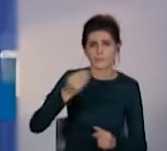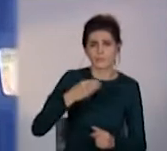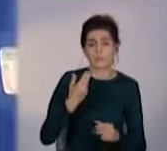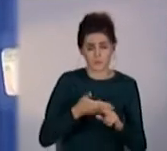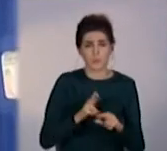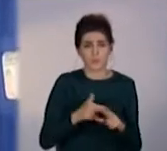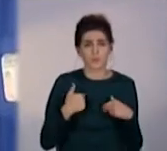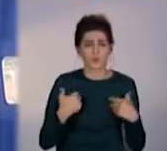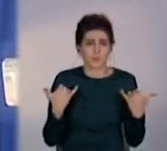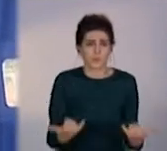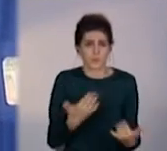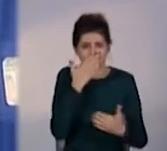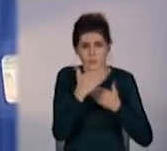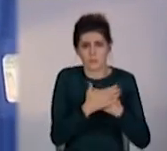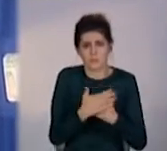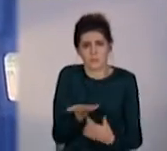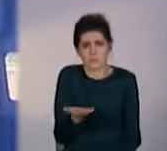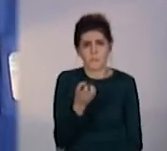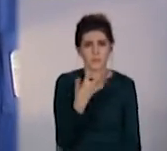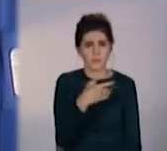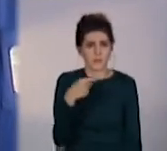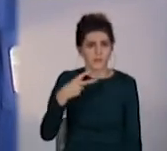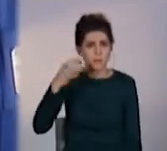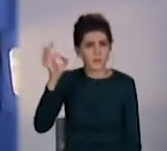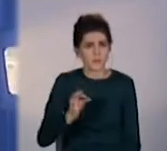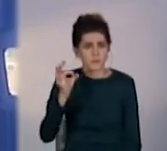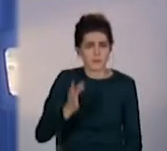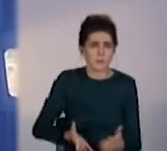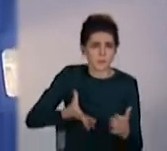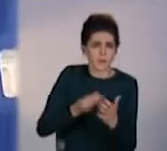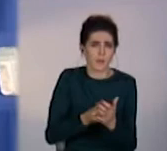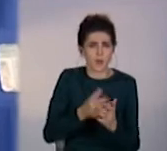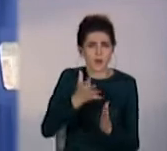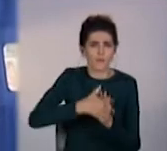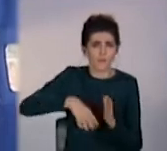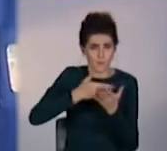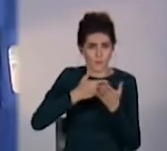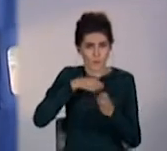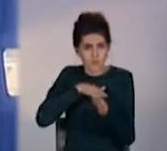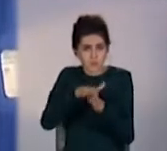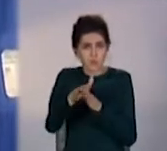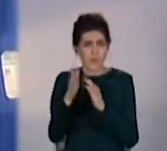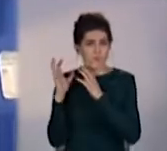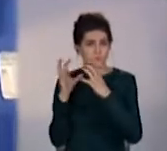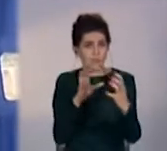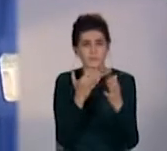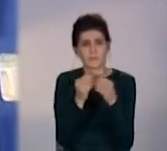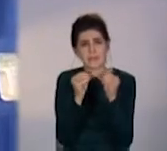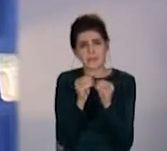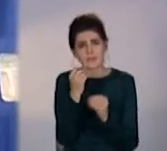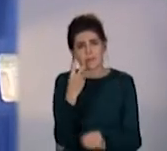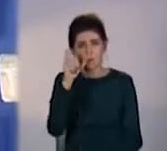нас максимум 20% оплачує. 80% – повний автобус і чоловік 10,